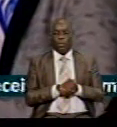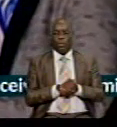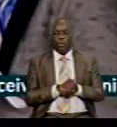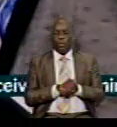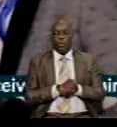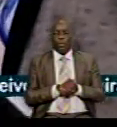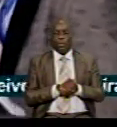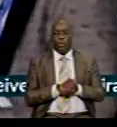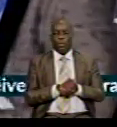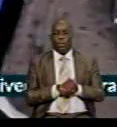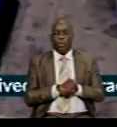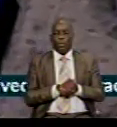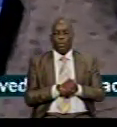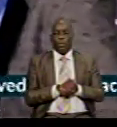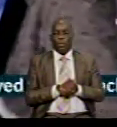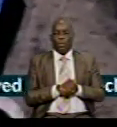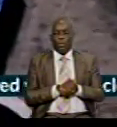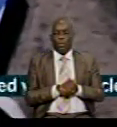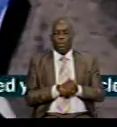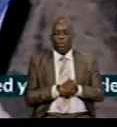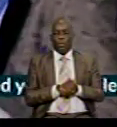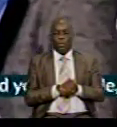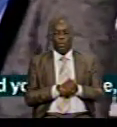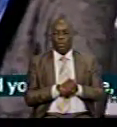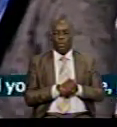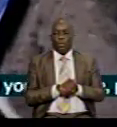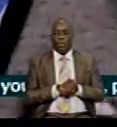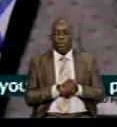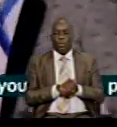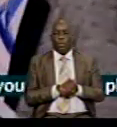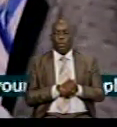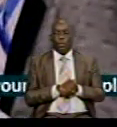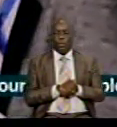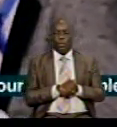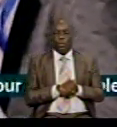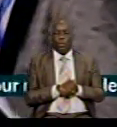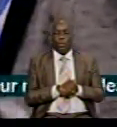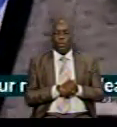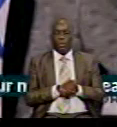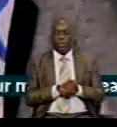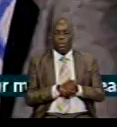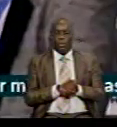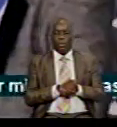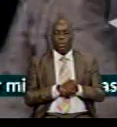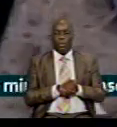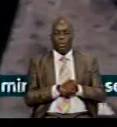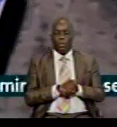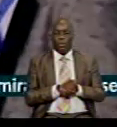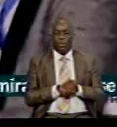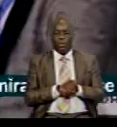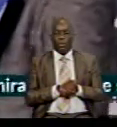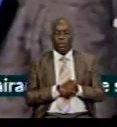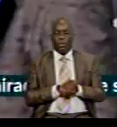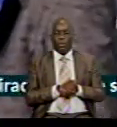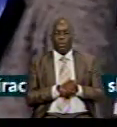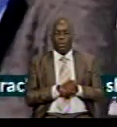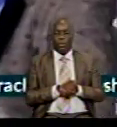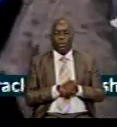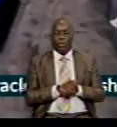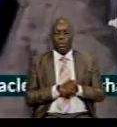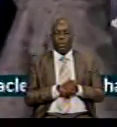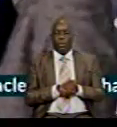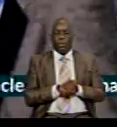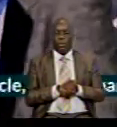senti comme un courant qui le frappait. Et après cela, quand on a demandé que chacun s'examine, il s'examinait, la douleur qu'il